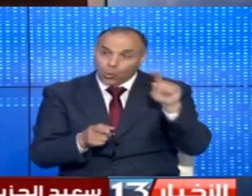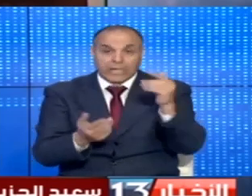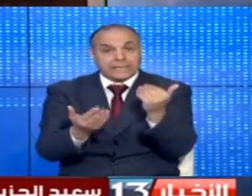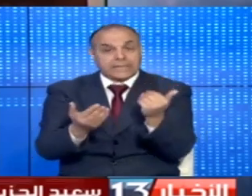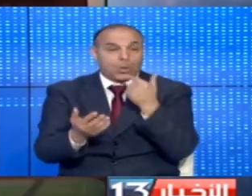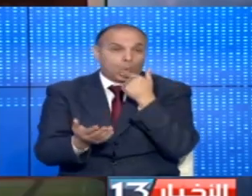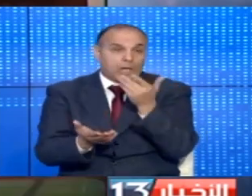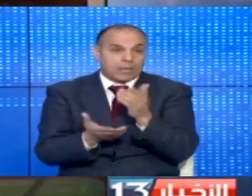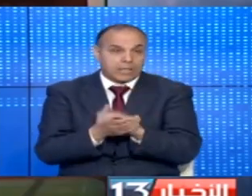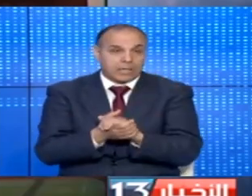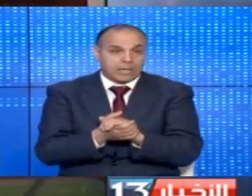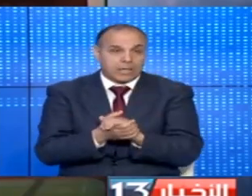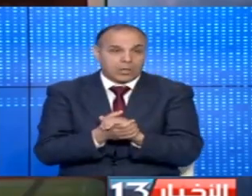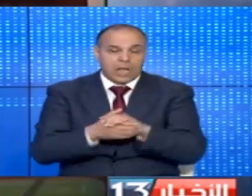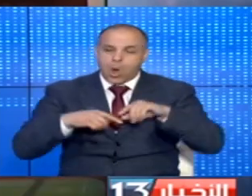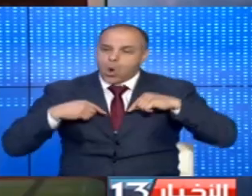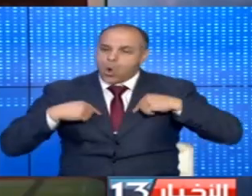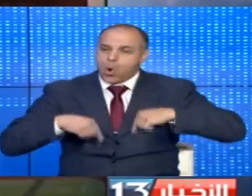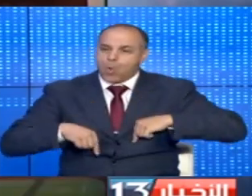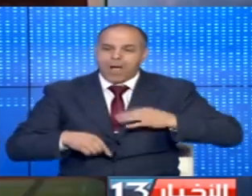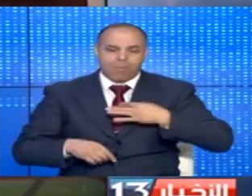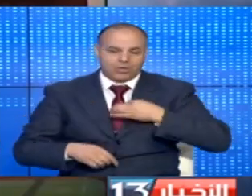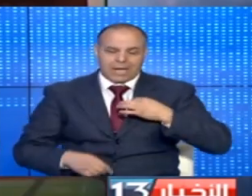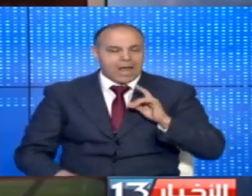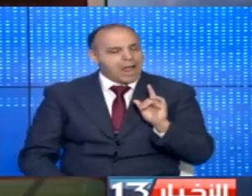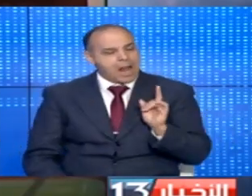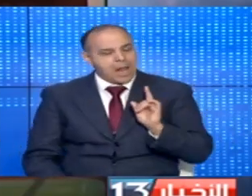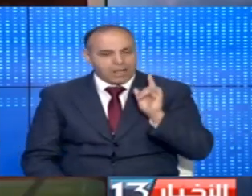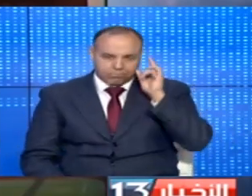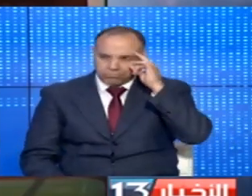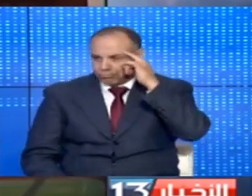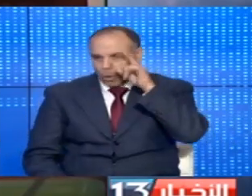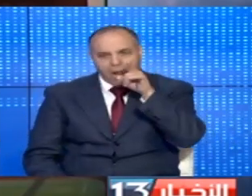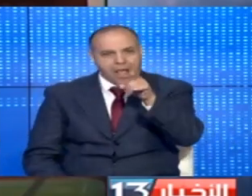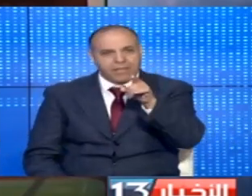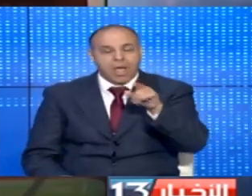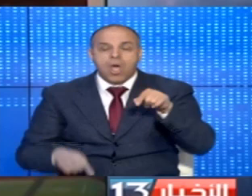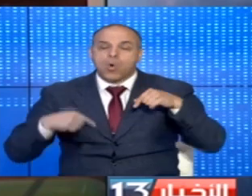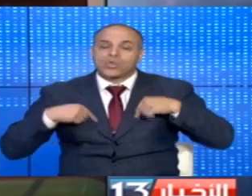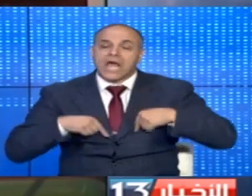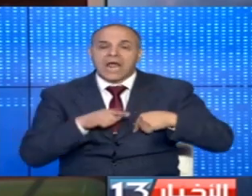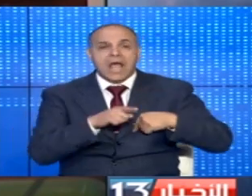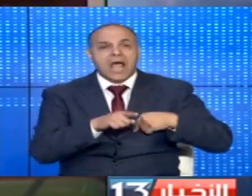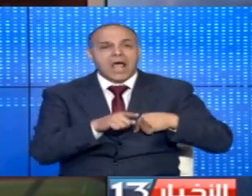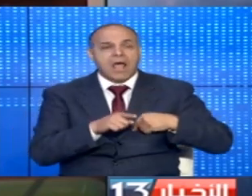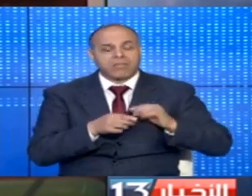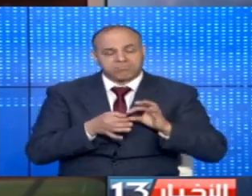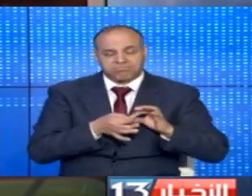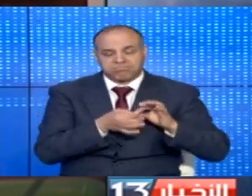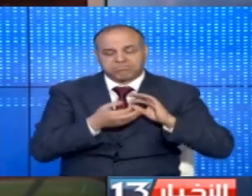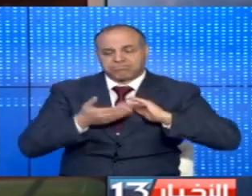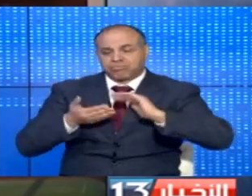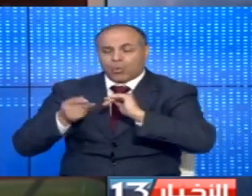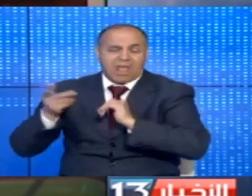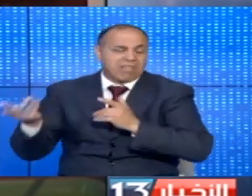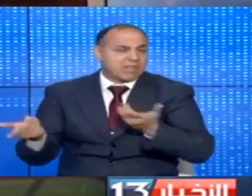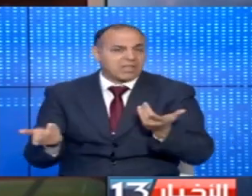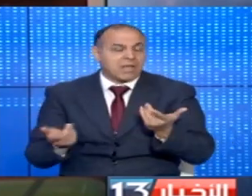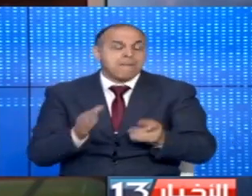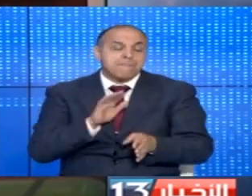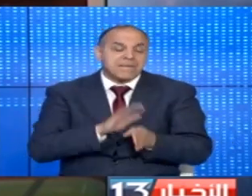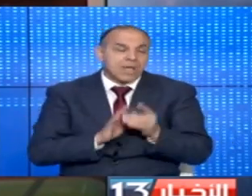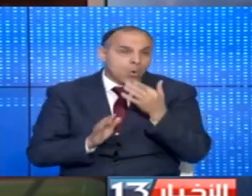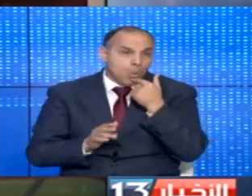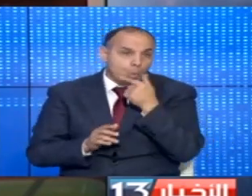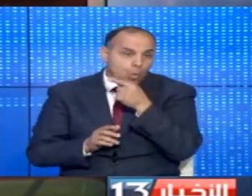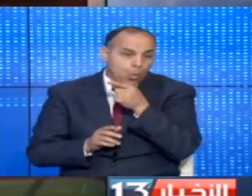انها ليست حكومه مستقله ان هذه الحكومه لها من ويلات واحنا قلنا من البدايه